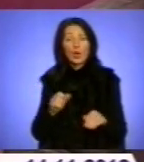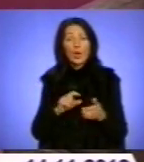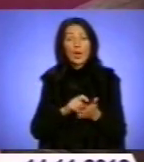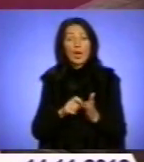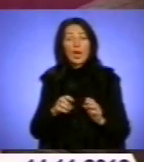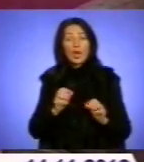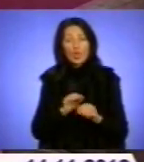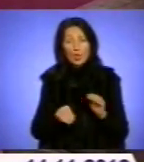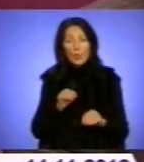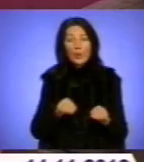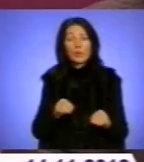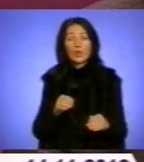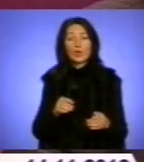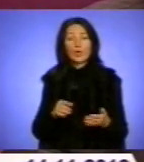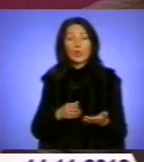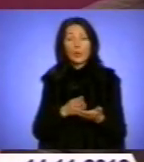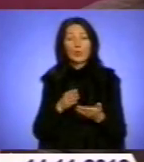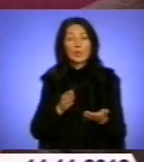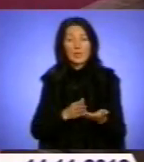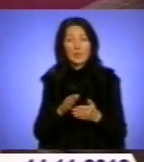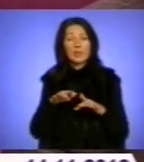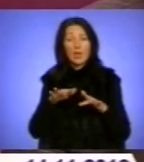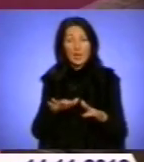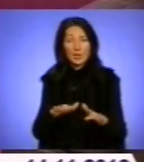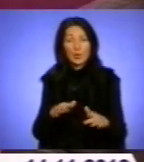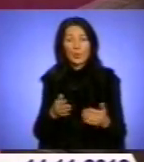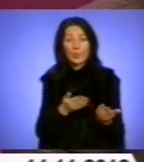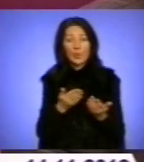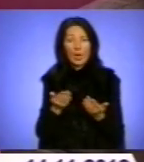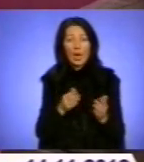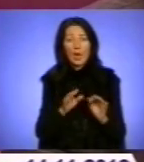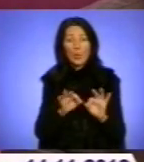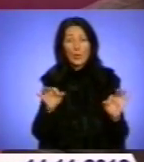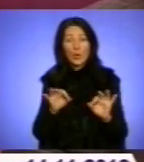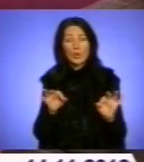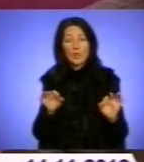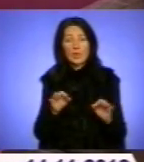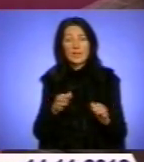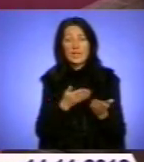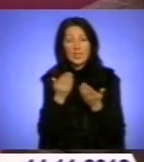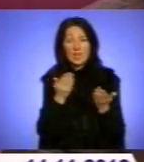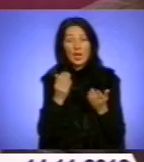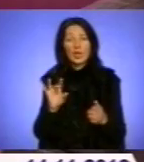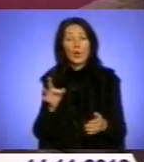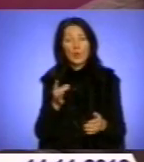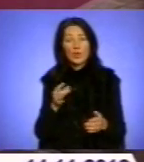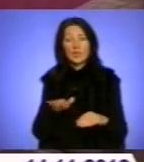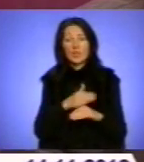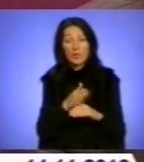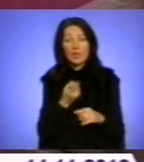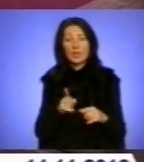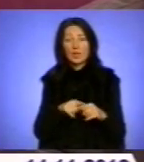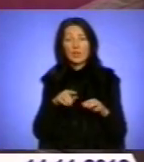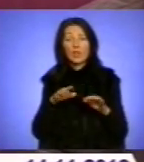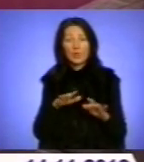програми популяризації книгодавничої продукції читання. У разі схвалення цієї концепції може бути туди